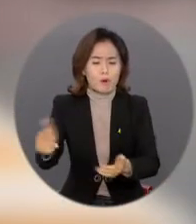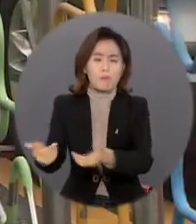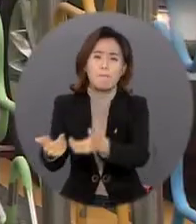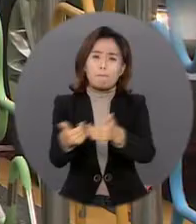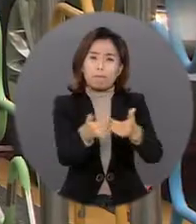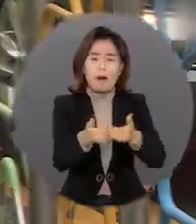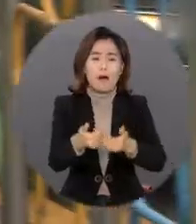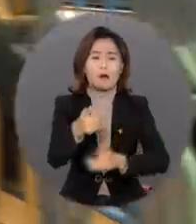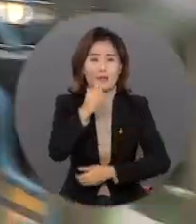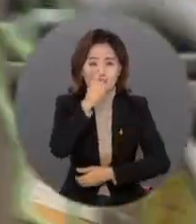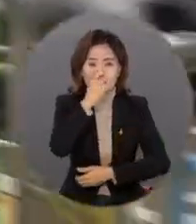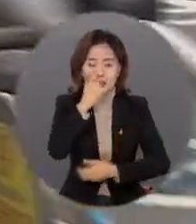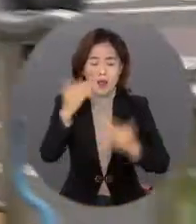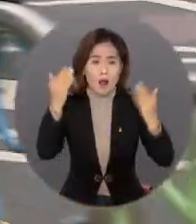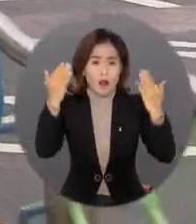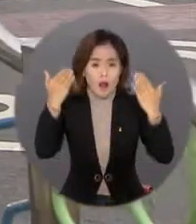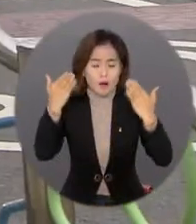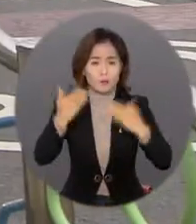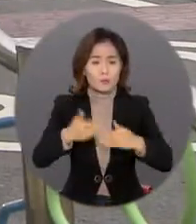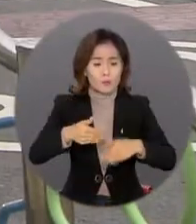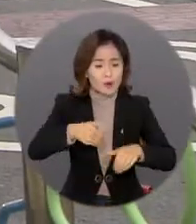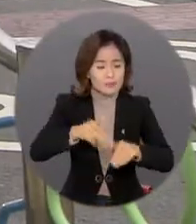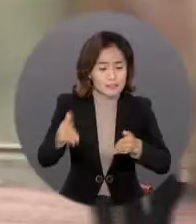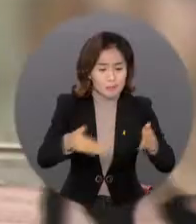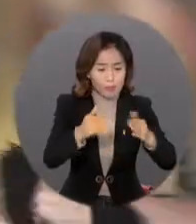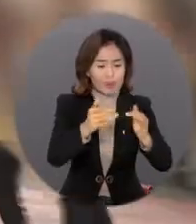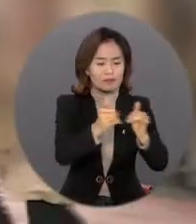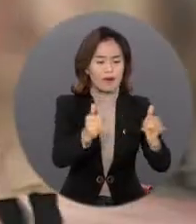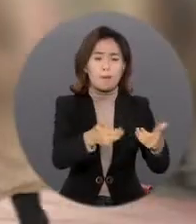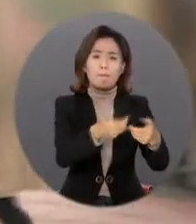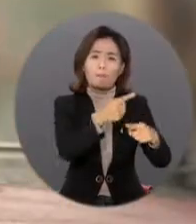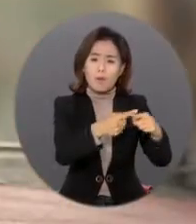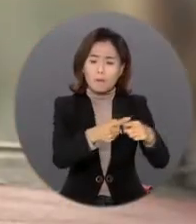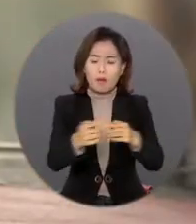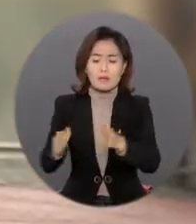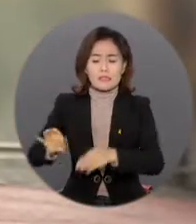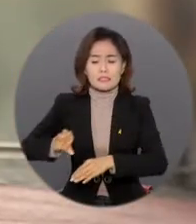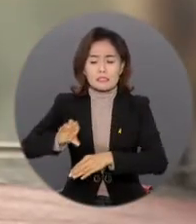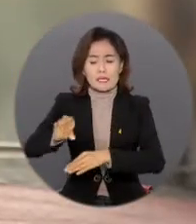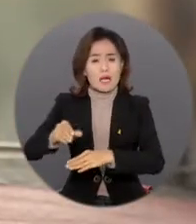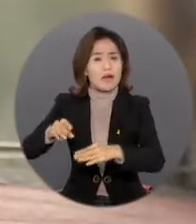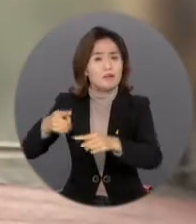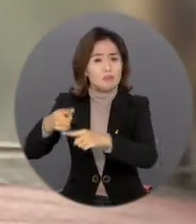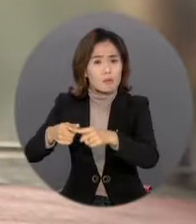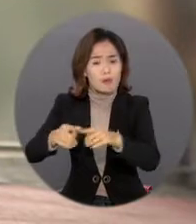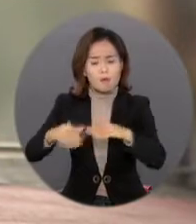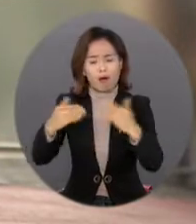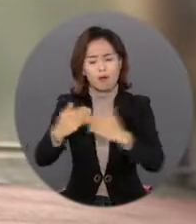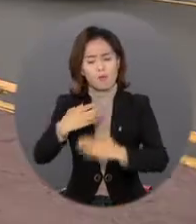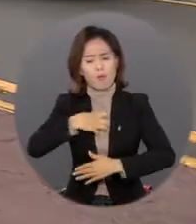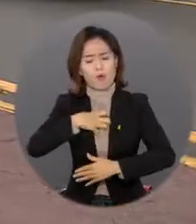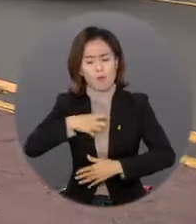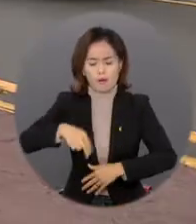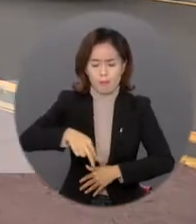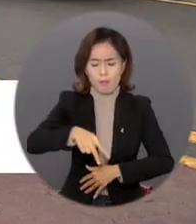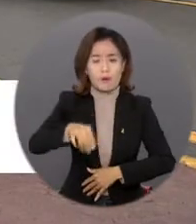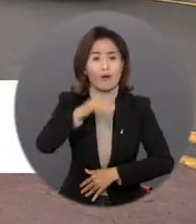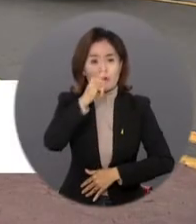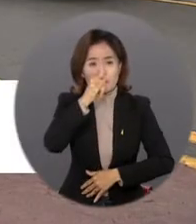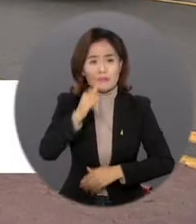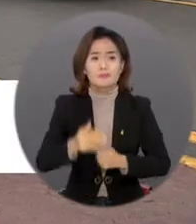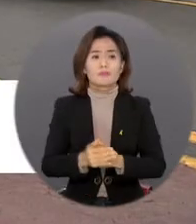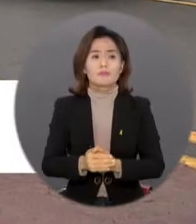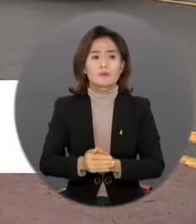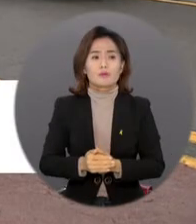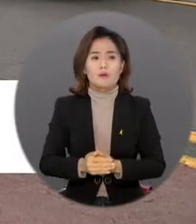빼곡합니다. 등굣길은 사람 반, 차 반. 차를 피해 걸어오는 아이들이 위태롭게 보입니다. 전부 다